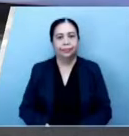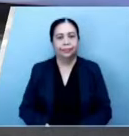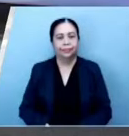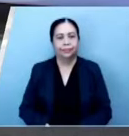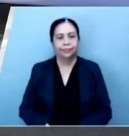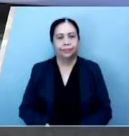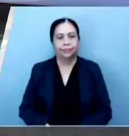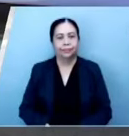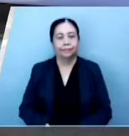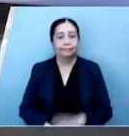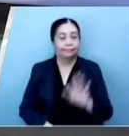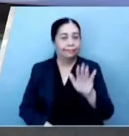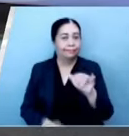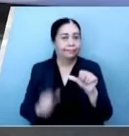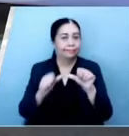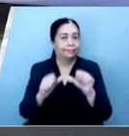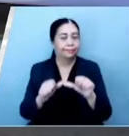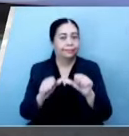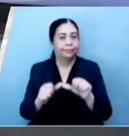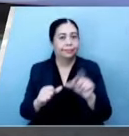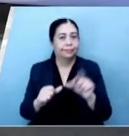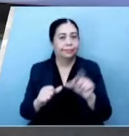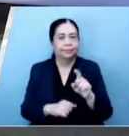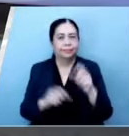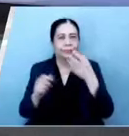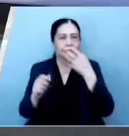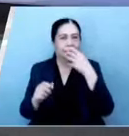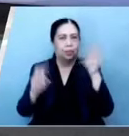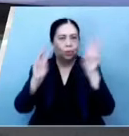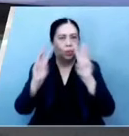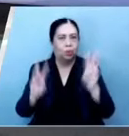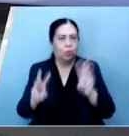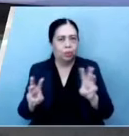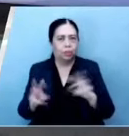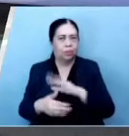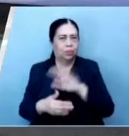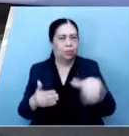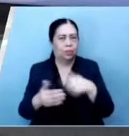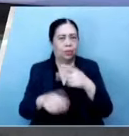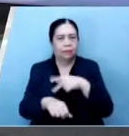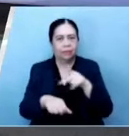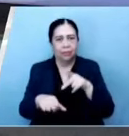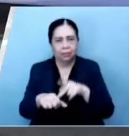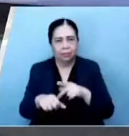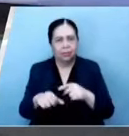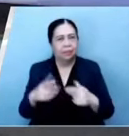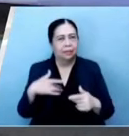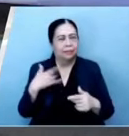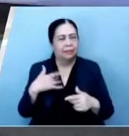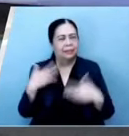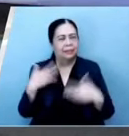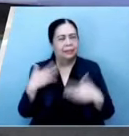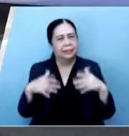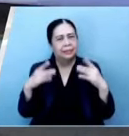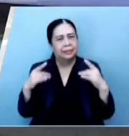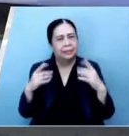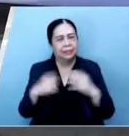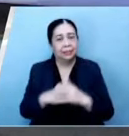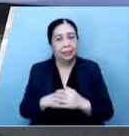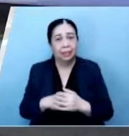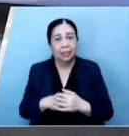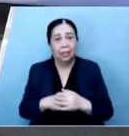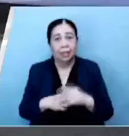Mga kapuso, tuloy-tuloy ang mainit na panahon sa halos buong bansa. At yung mararamdamang alinsangan, aabot naman sa